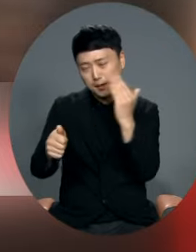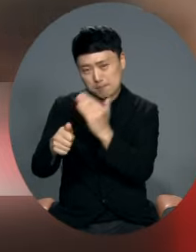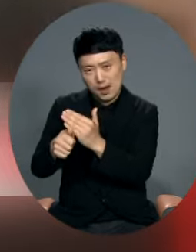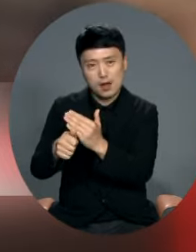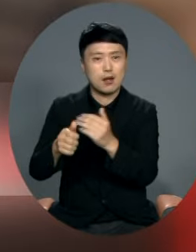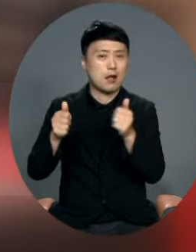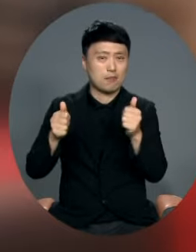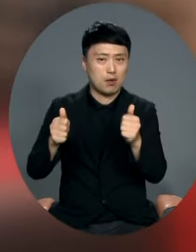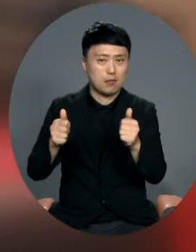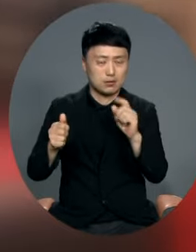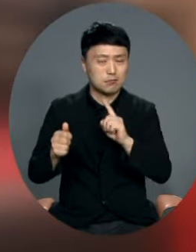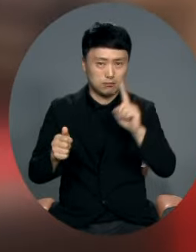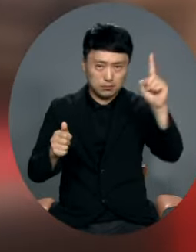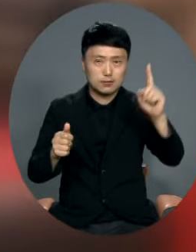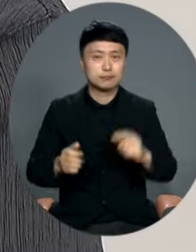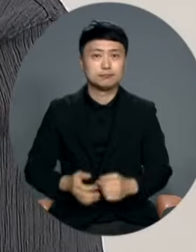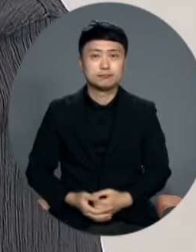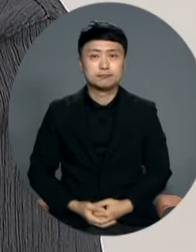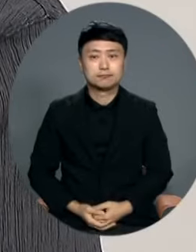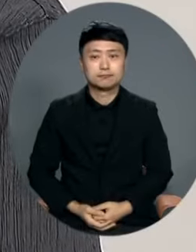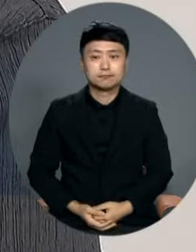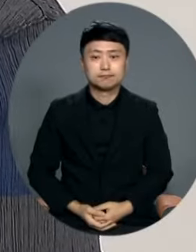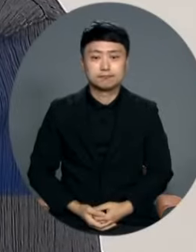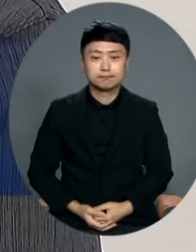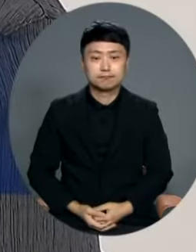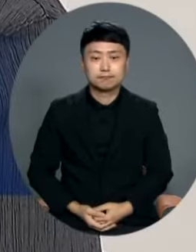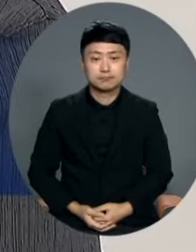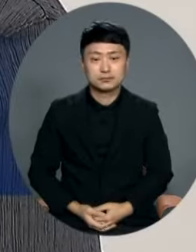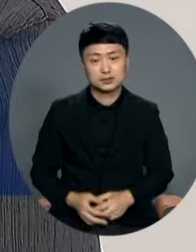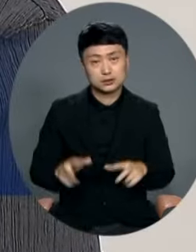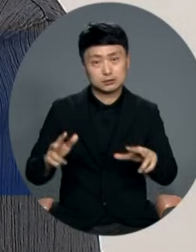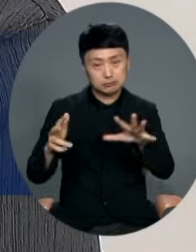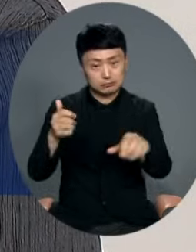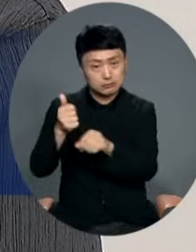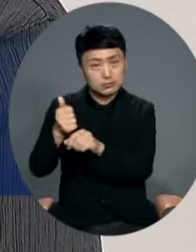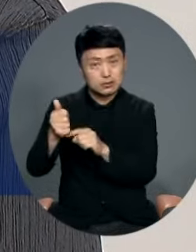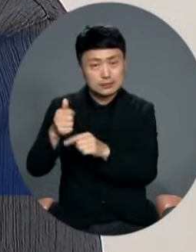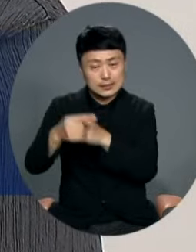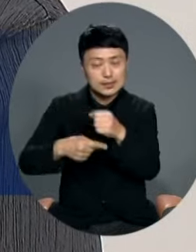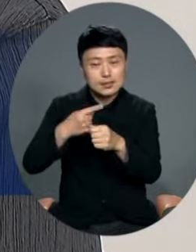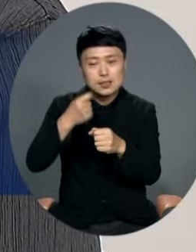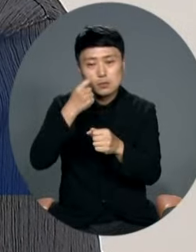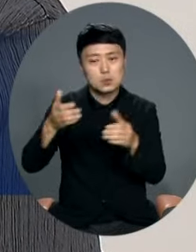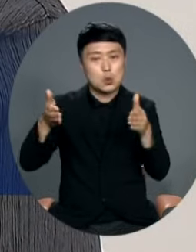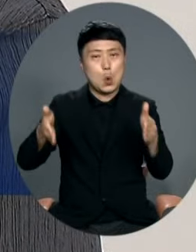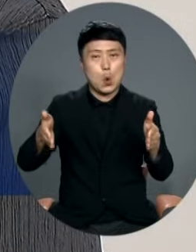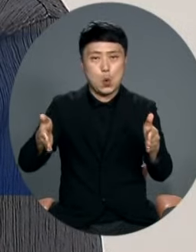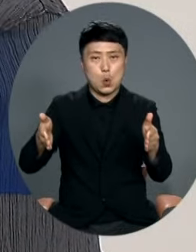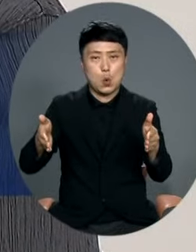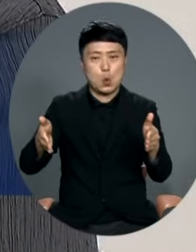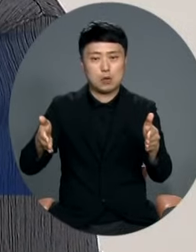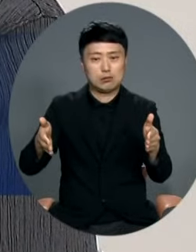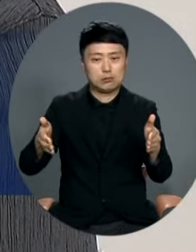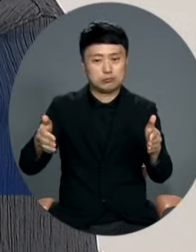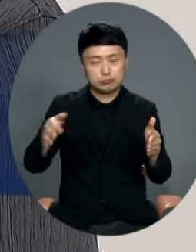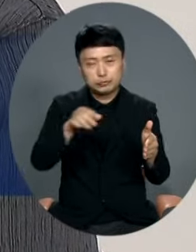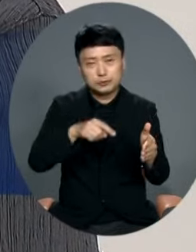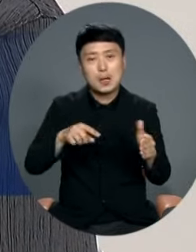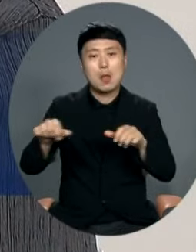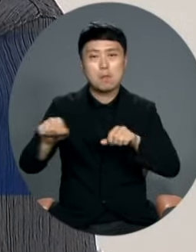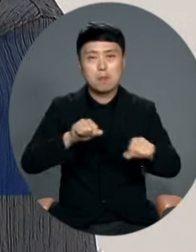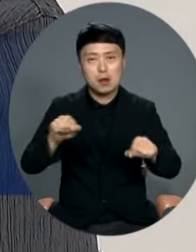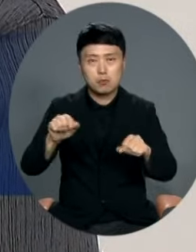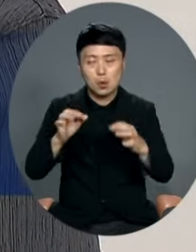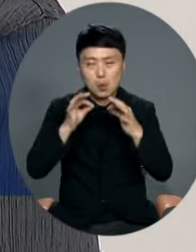청구하는 소송을 제기했습니다. 현 경영진은 1년 반 동안 어떠한 조치도 실효성 있는 조치를 하고 있지